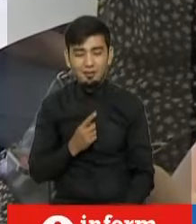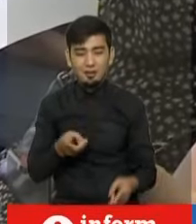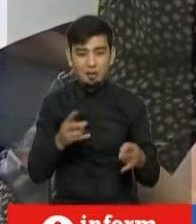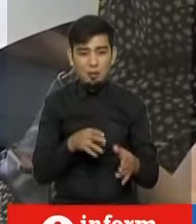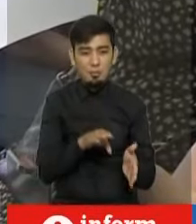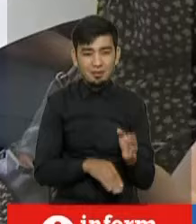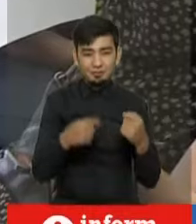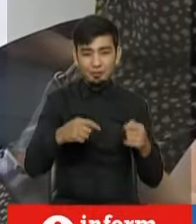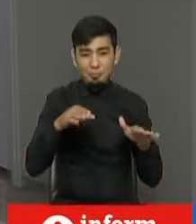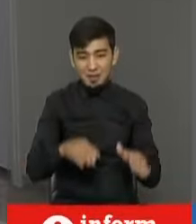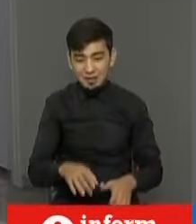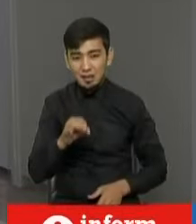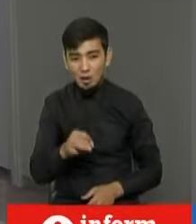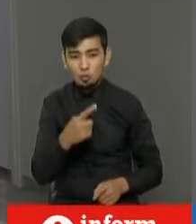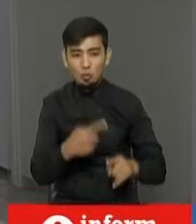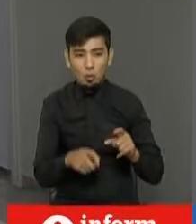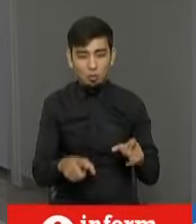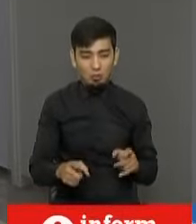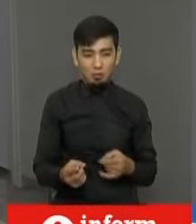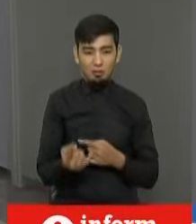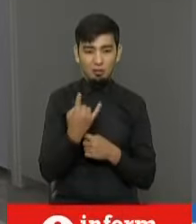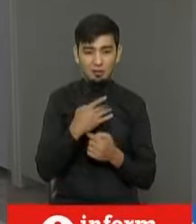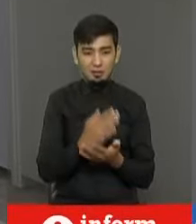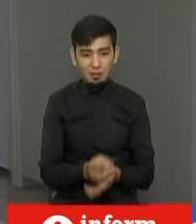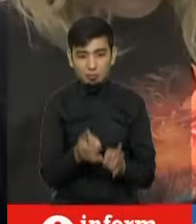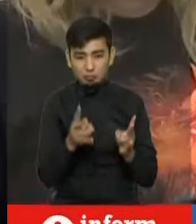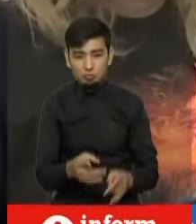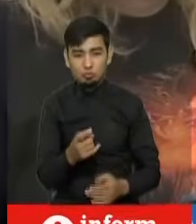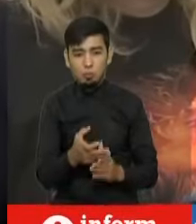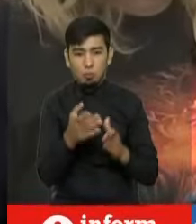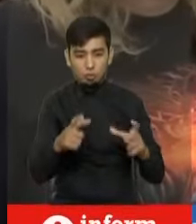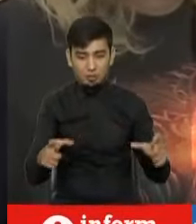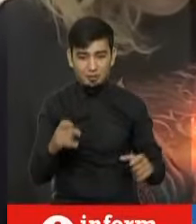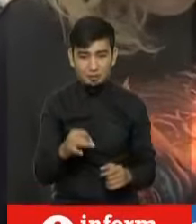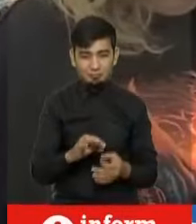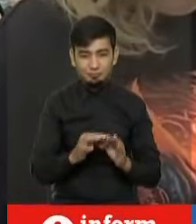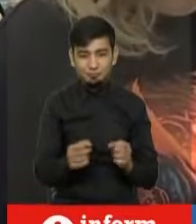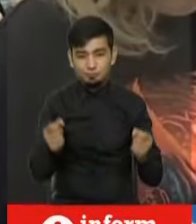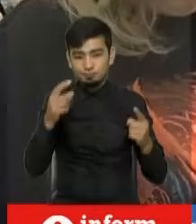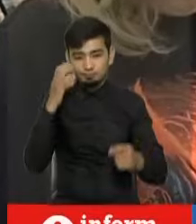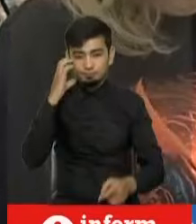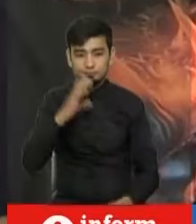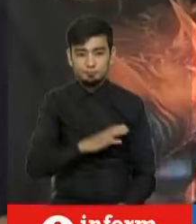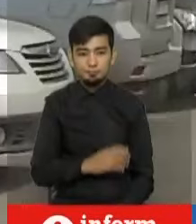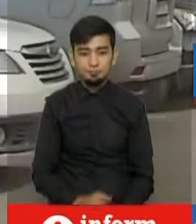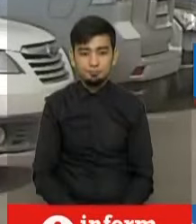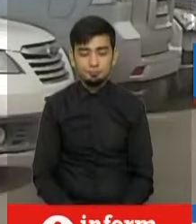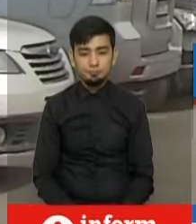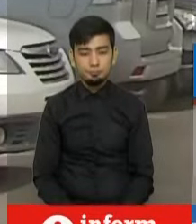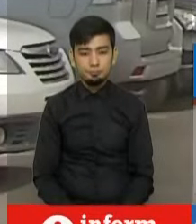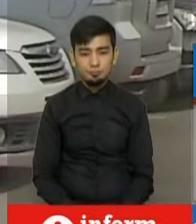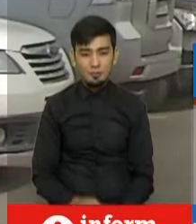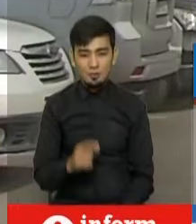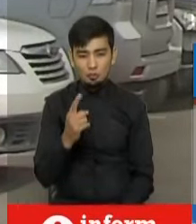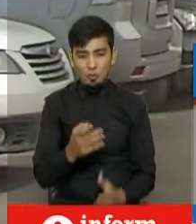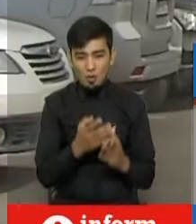мест, другие стали жертвами мошенничества. Пострадавших больше сотни. Елеман Раимбеков выслушал. Более